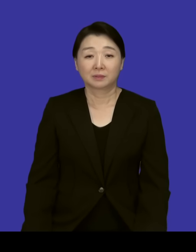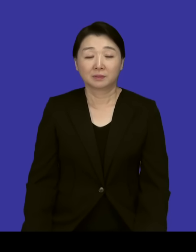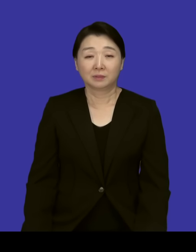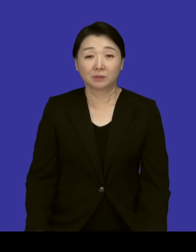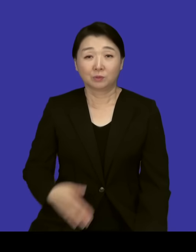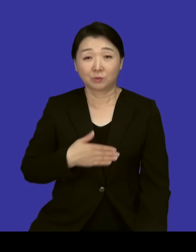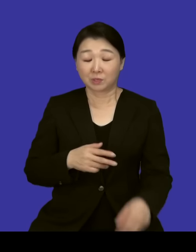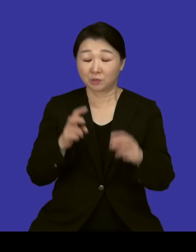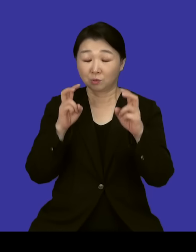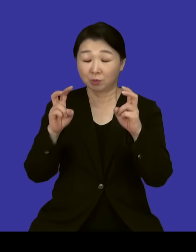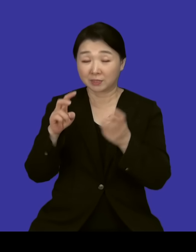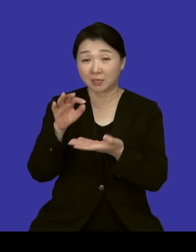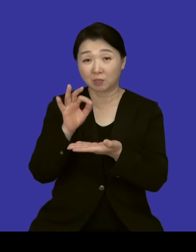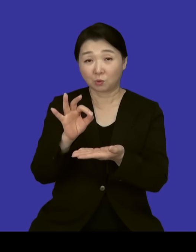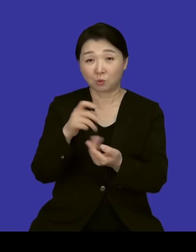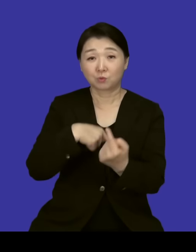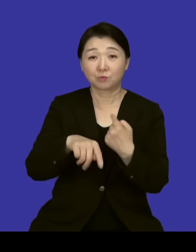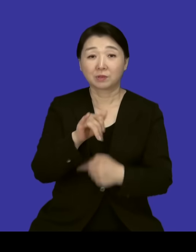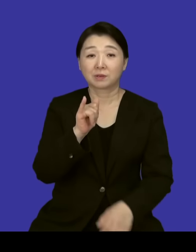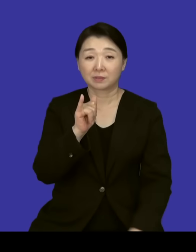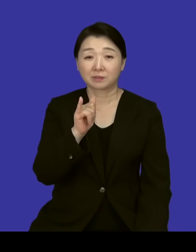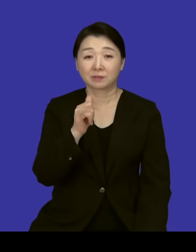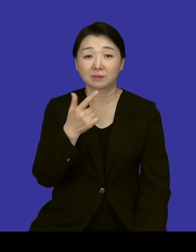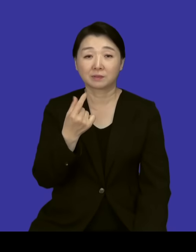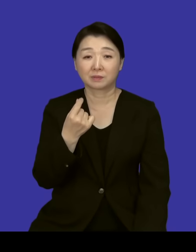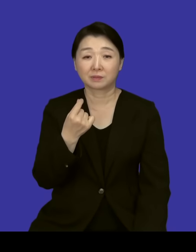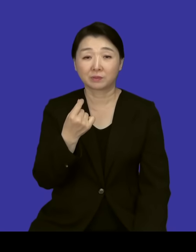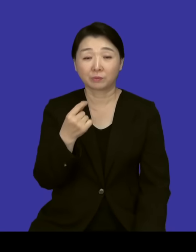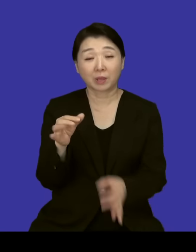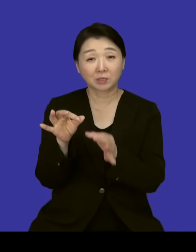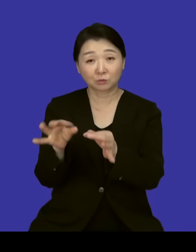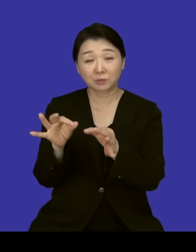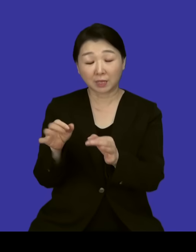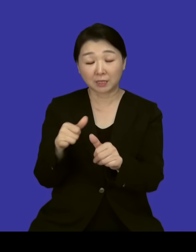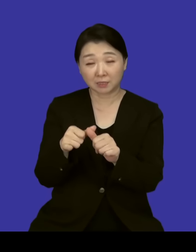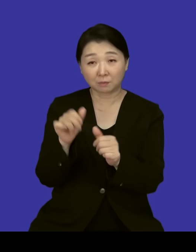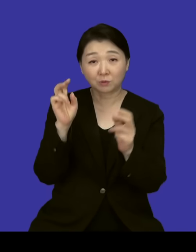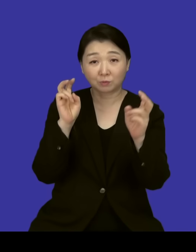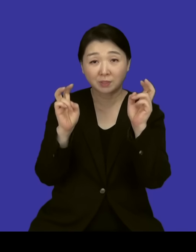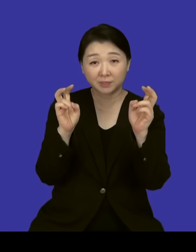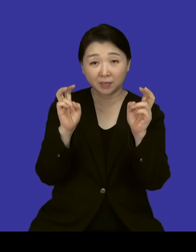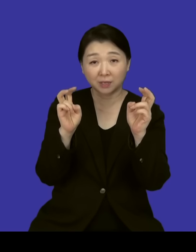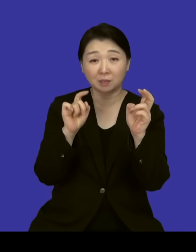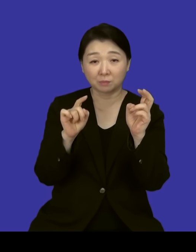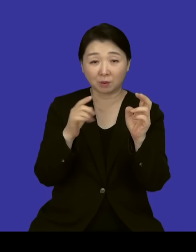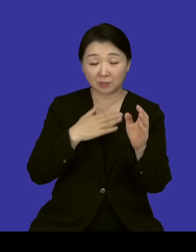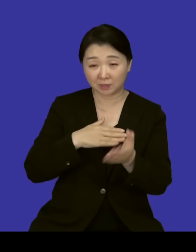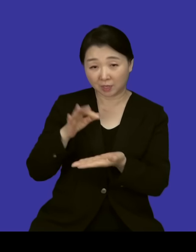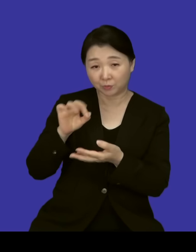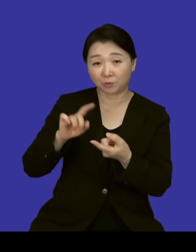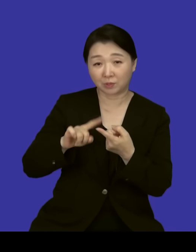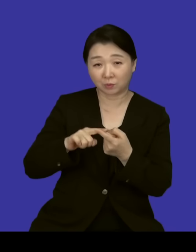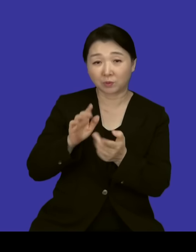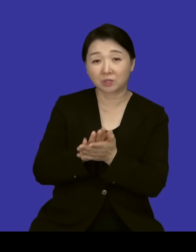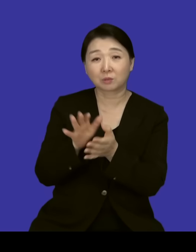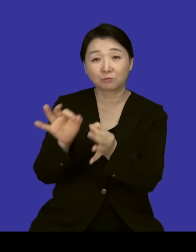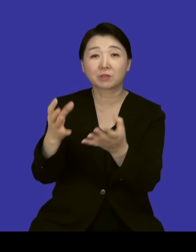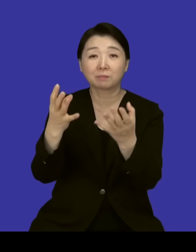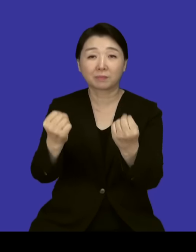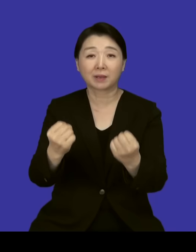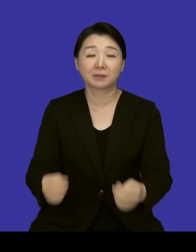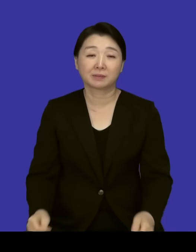저희 회사 고유 자금도 운용을 하거든요. 네. 이제 투자 자문회사들이 내 자금으로도 직접 투자도 많이